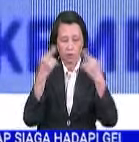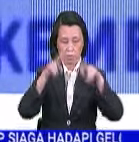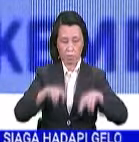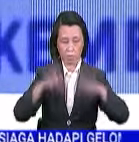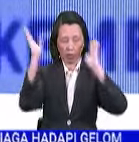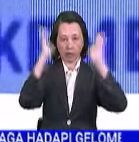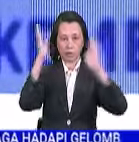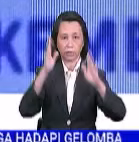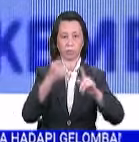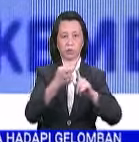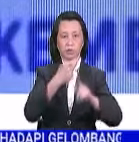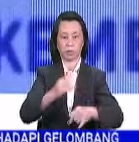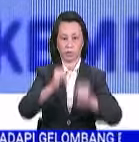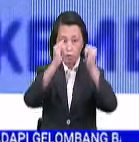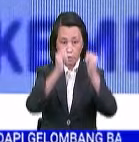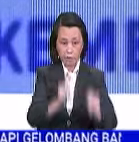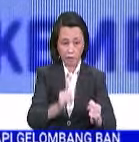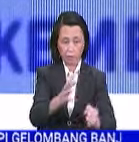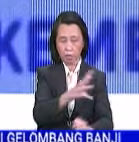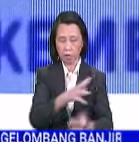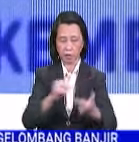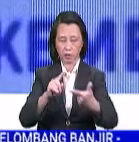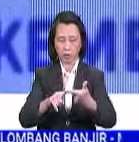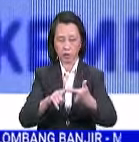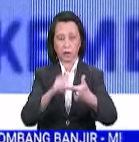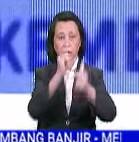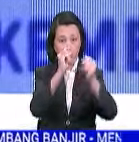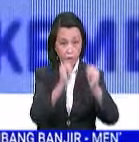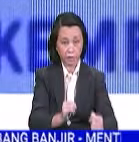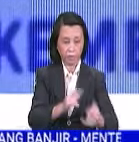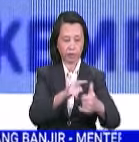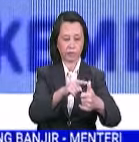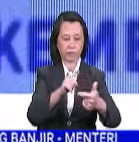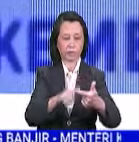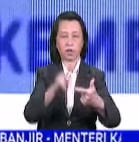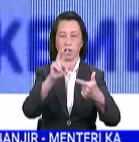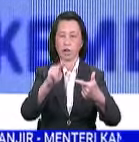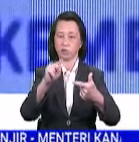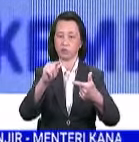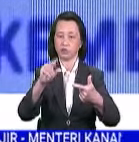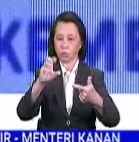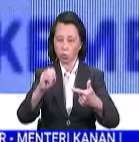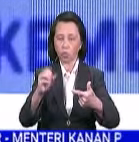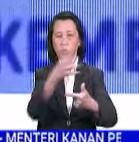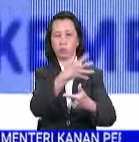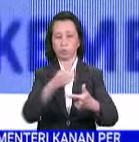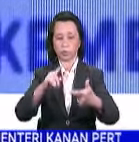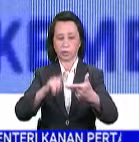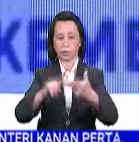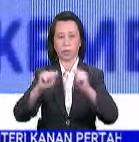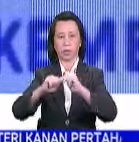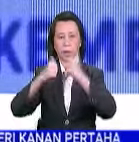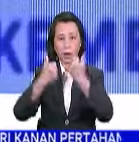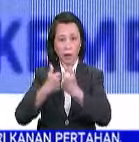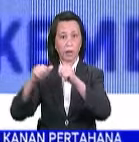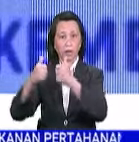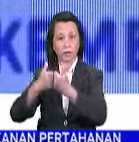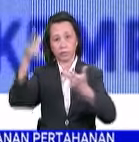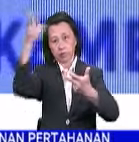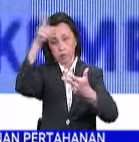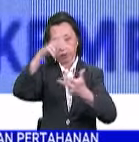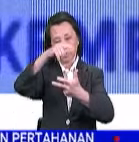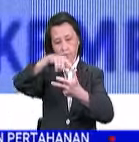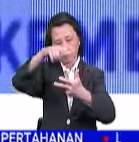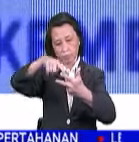individu dan juga badan-badan bukan kerajaan dan tidak ketinggalan agensi-agensi